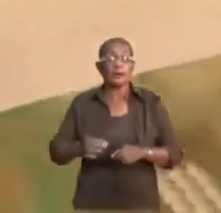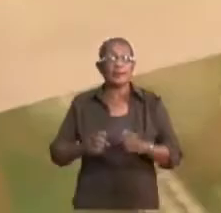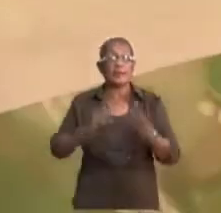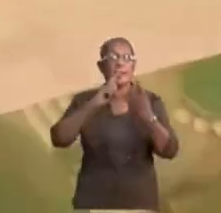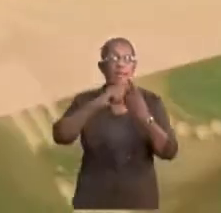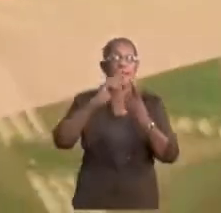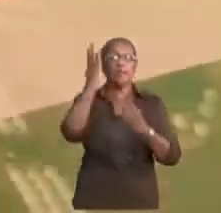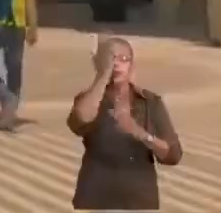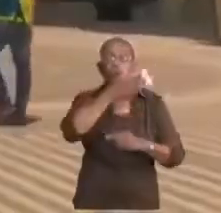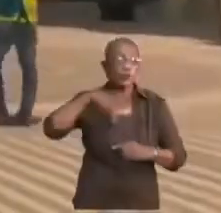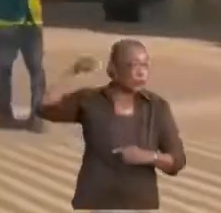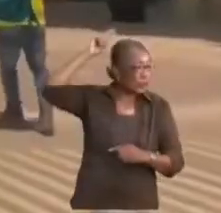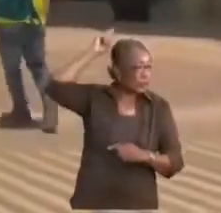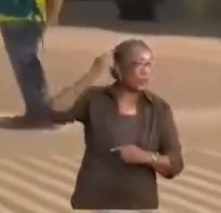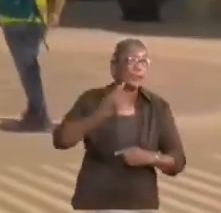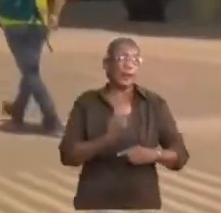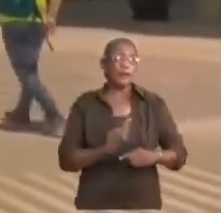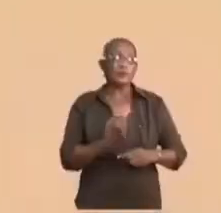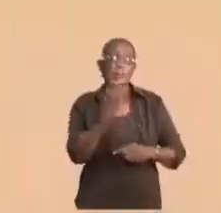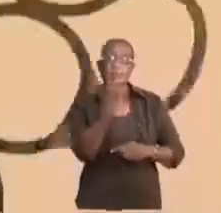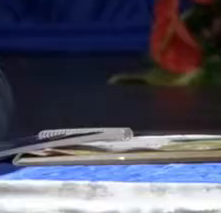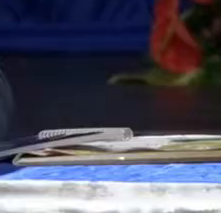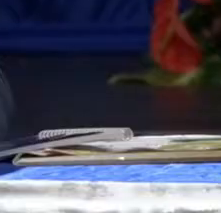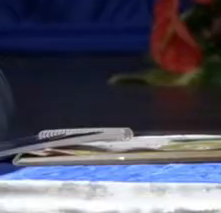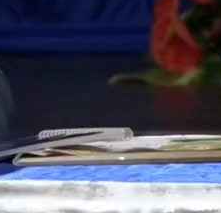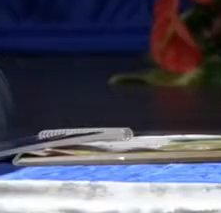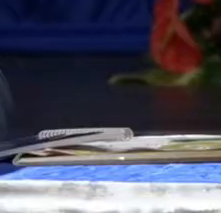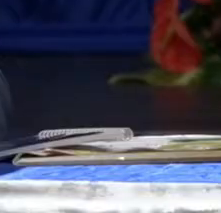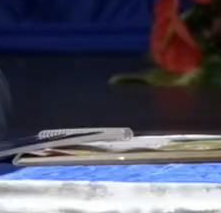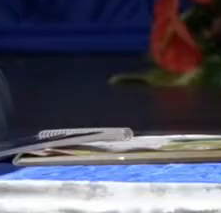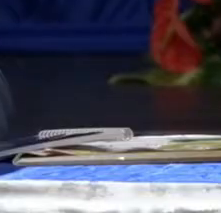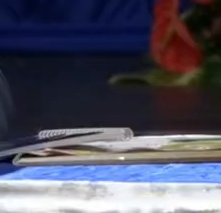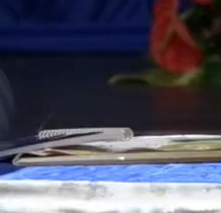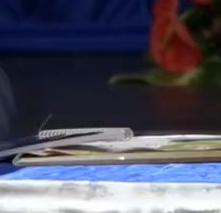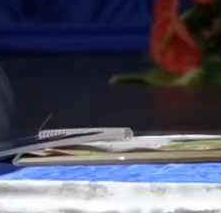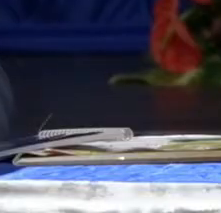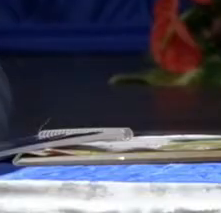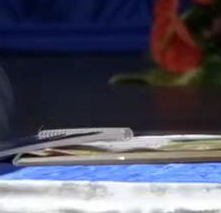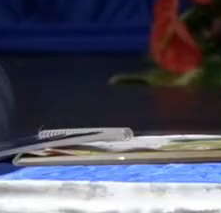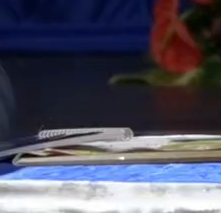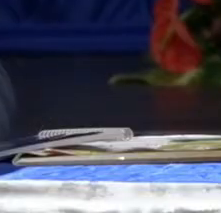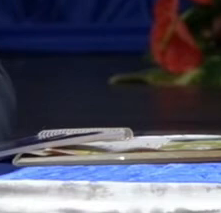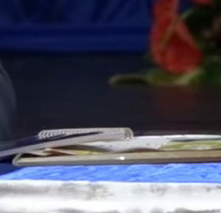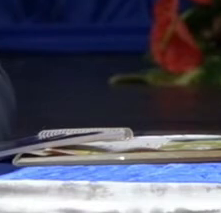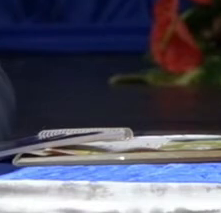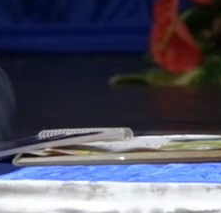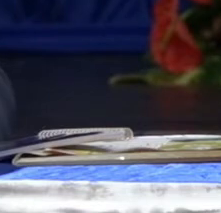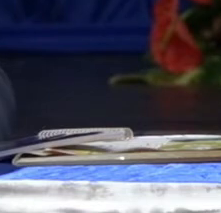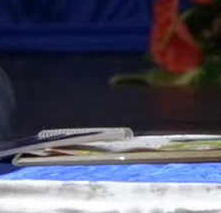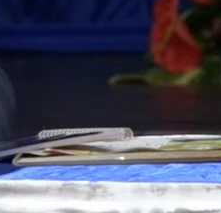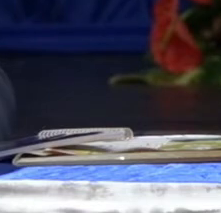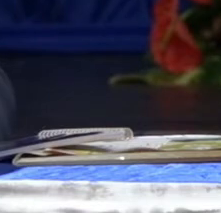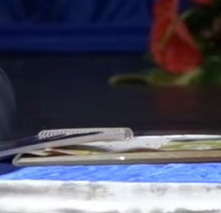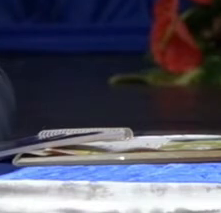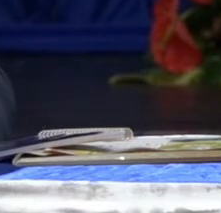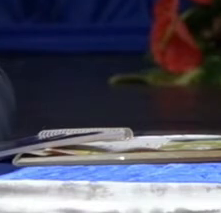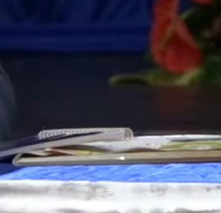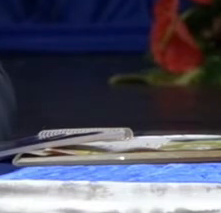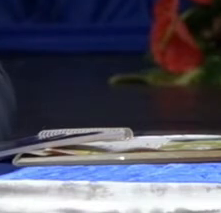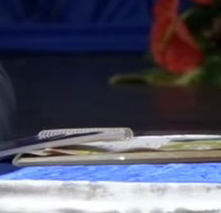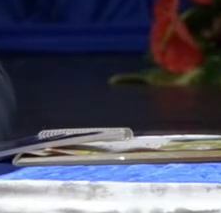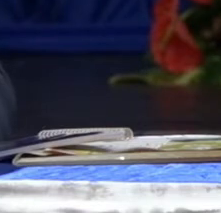haar rekening neemt. En dat is behoorlijk veel geld. Dus de rest zal door ons moeten worden